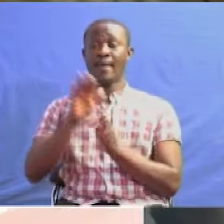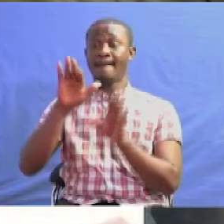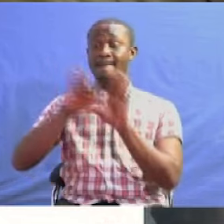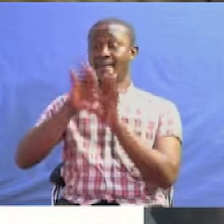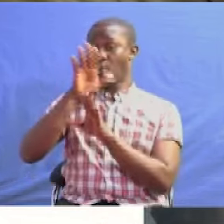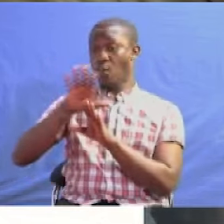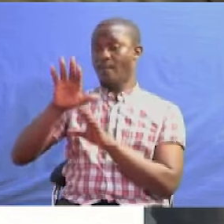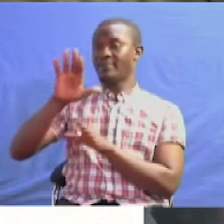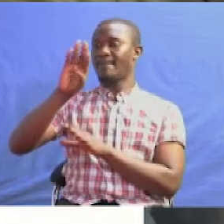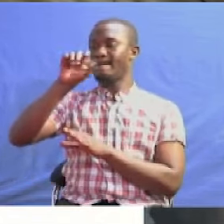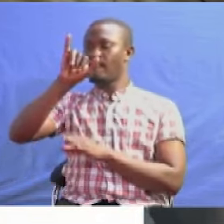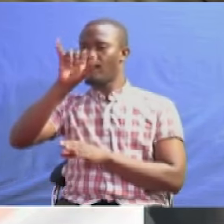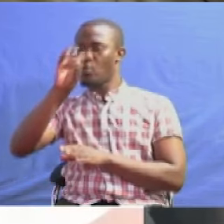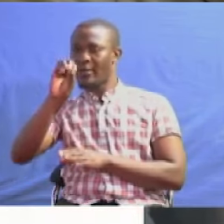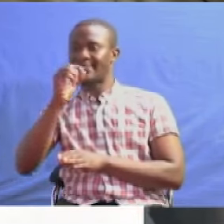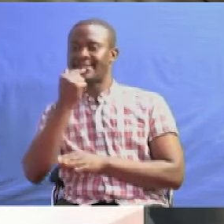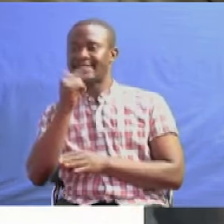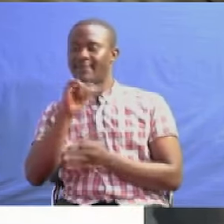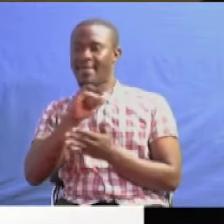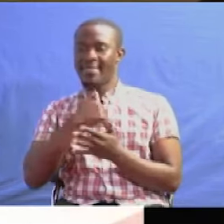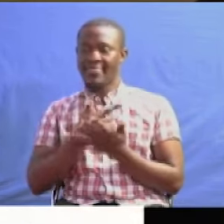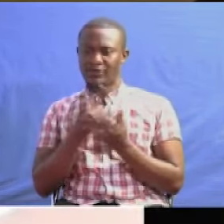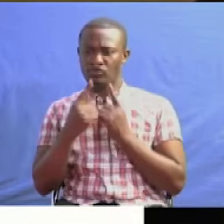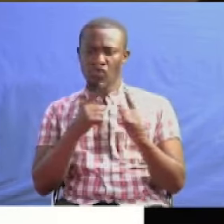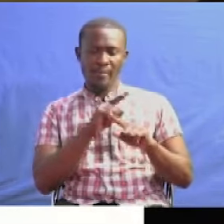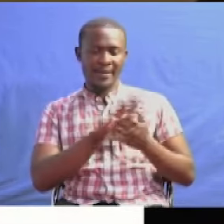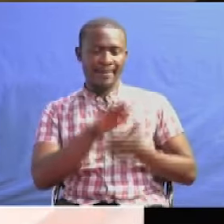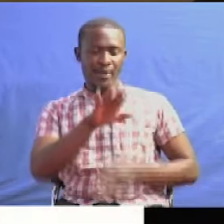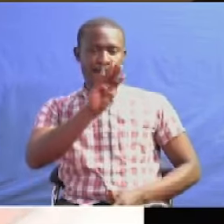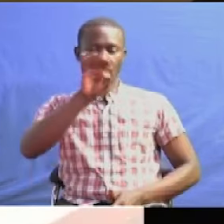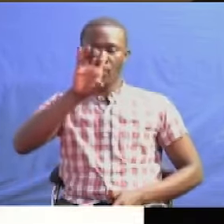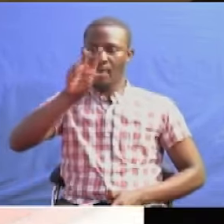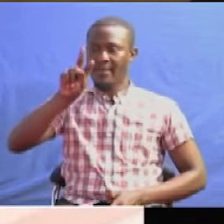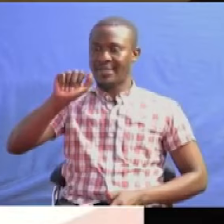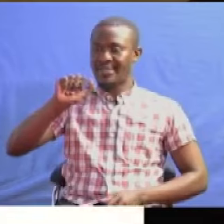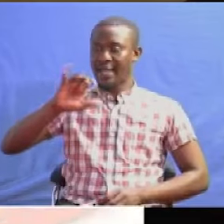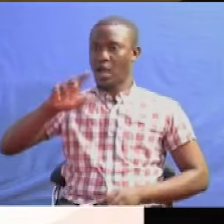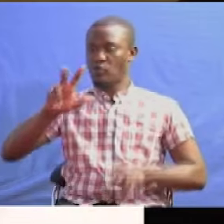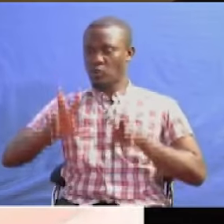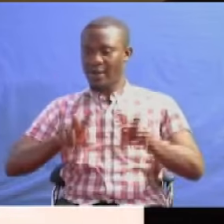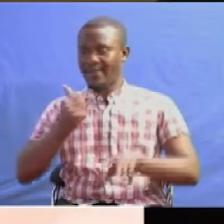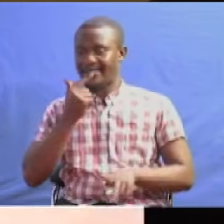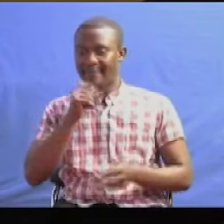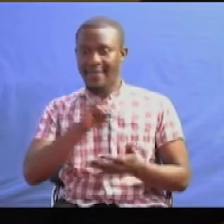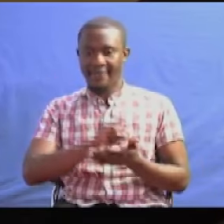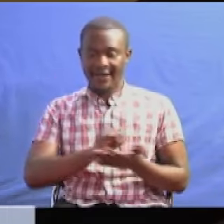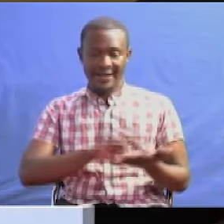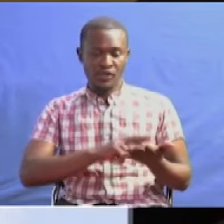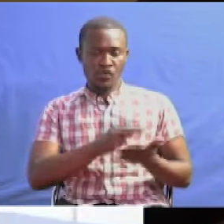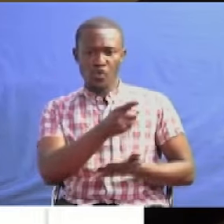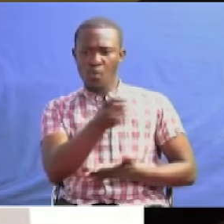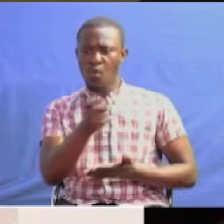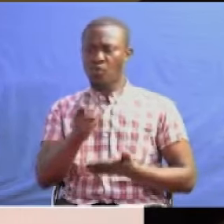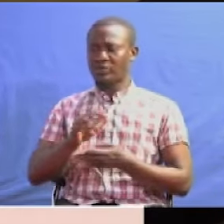la Mwea Mary Maingi, akizungumza mjini Mwea kaunti ya Kirinyaga, amesema kuwa rasilimali hizo